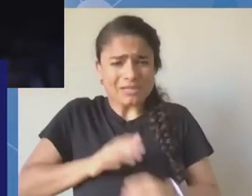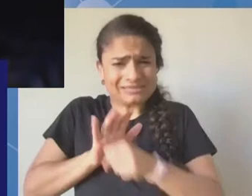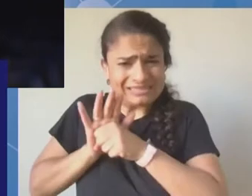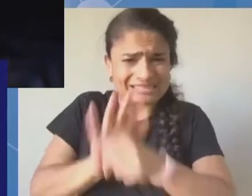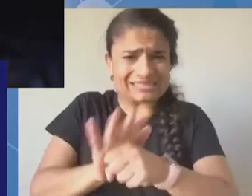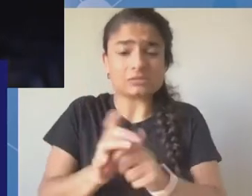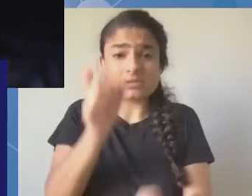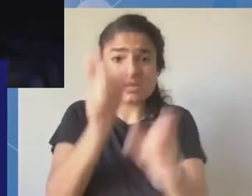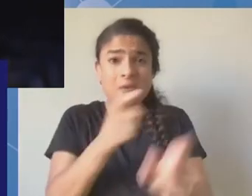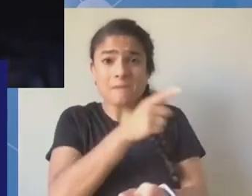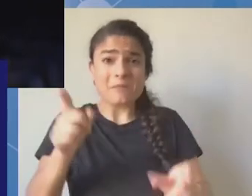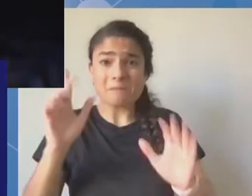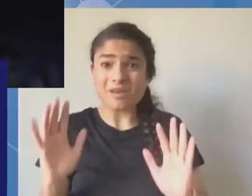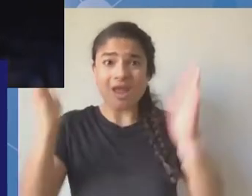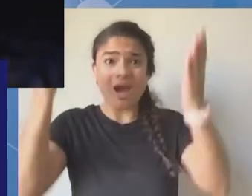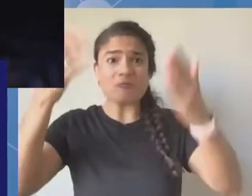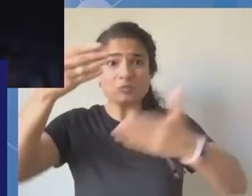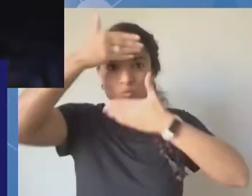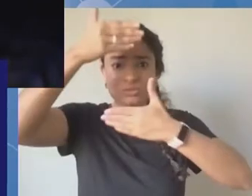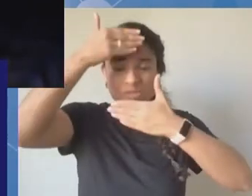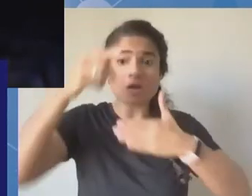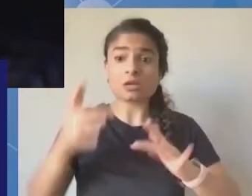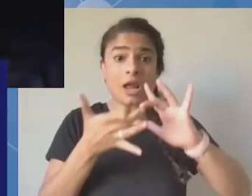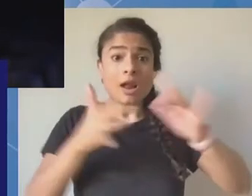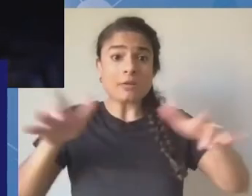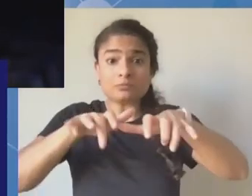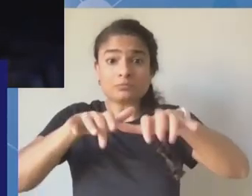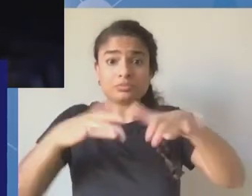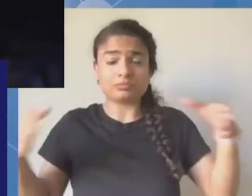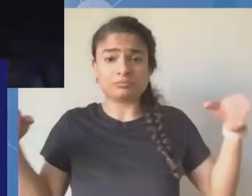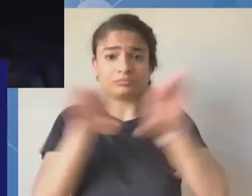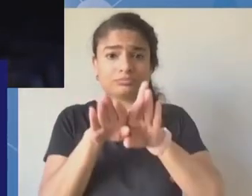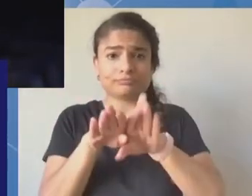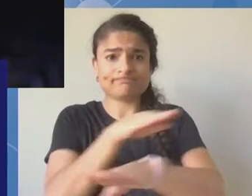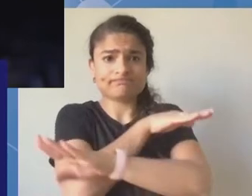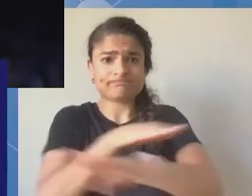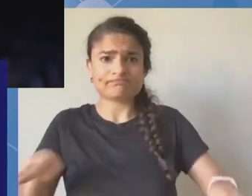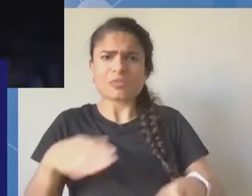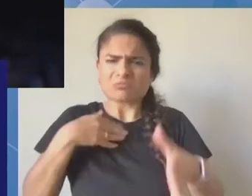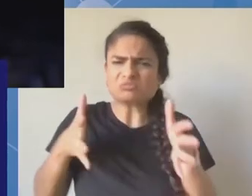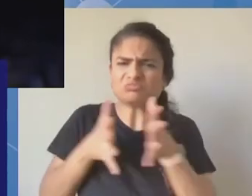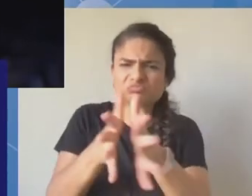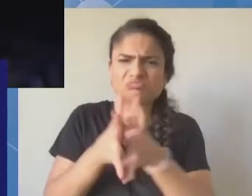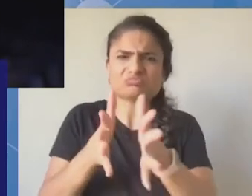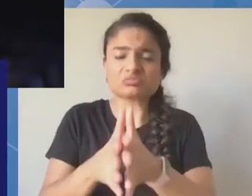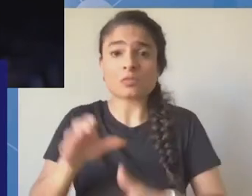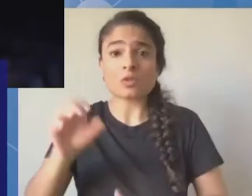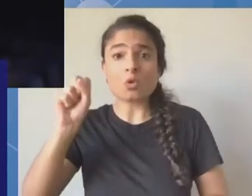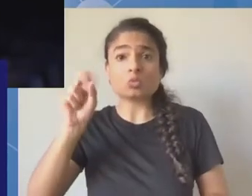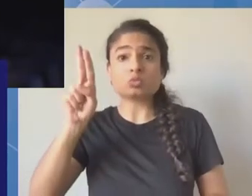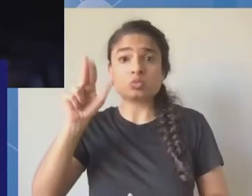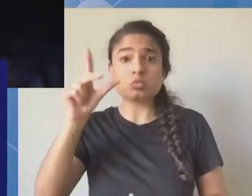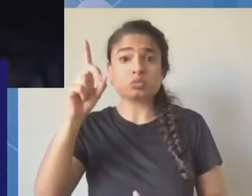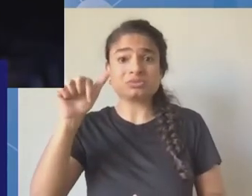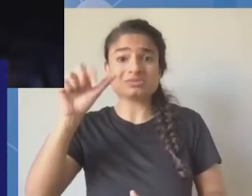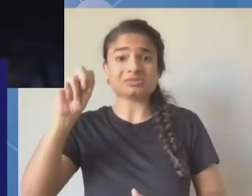军队实力派的这个监控，因此在2019年的吧被停掉互联网